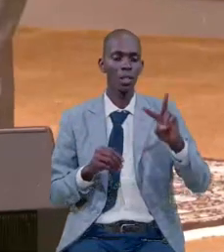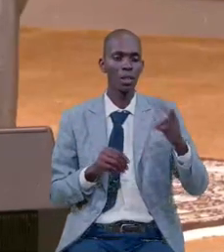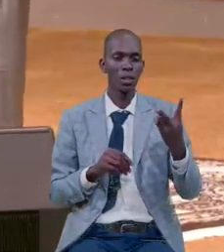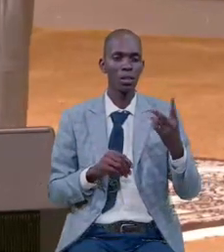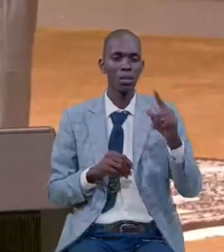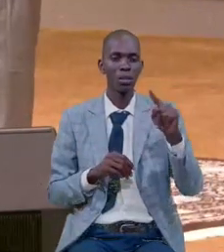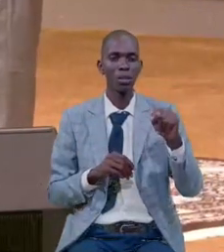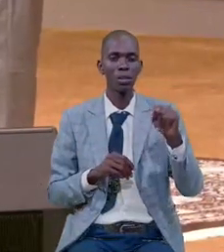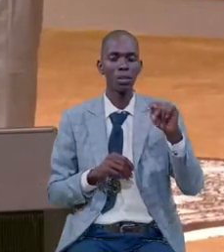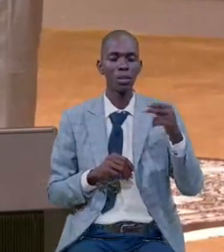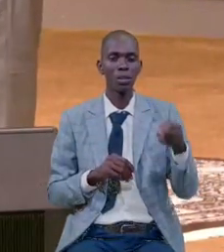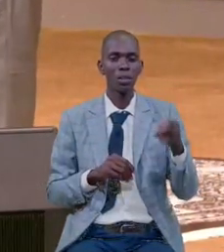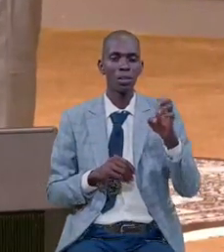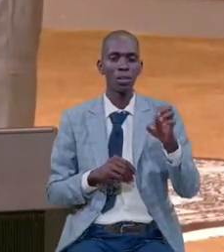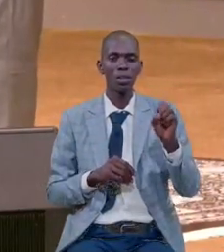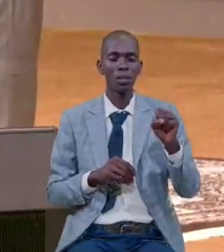Deuxième